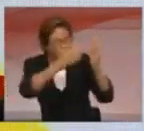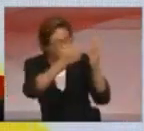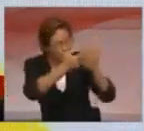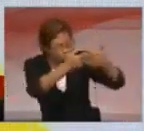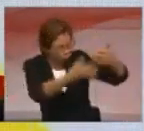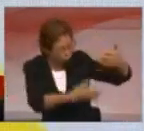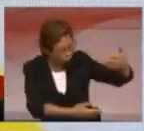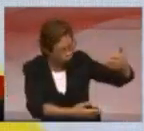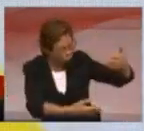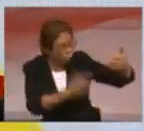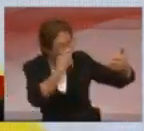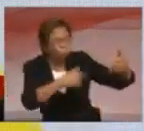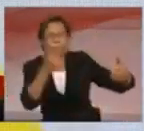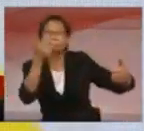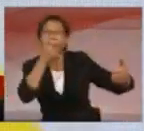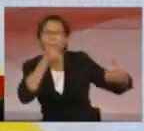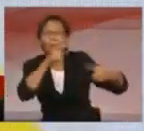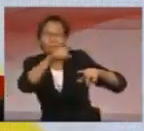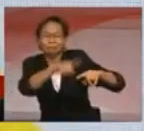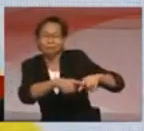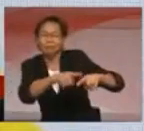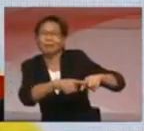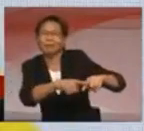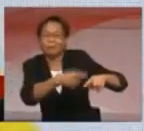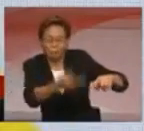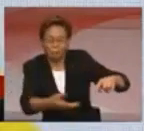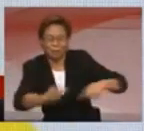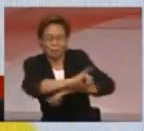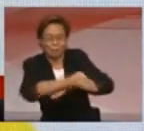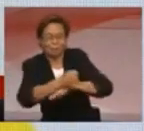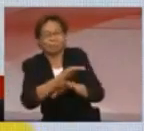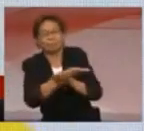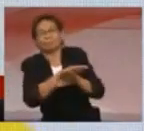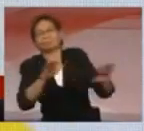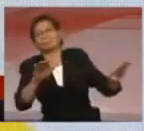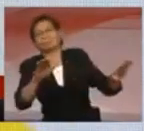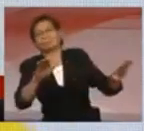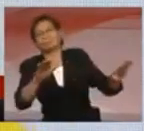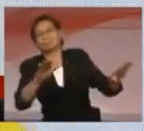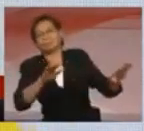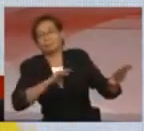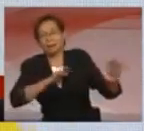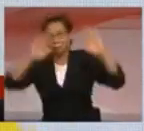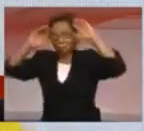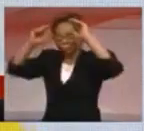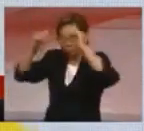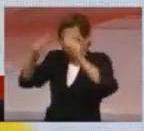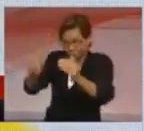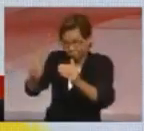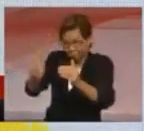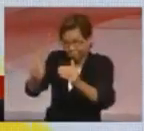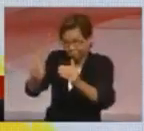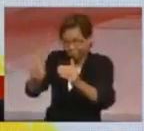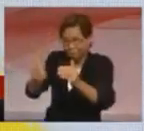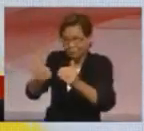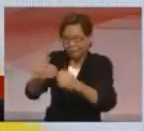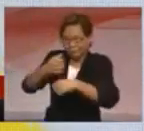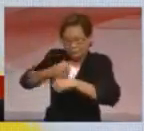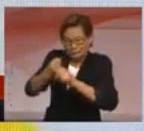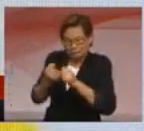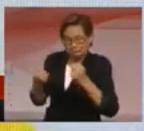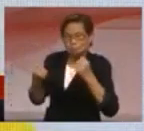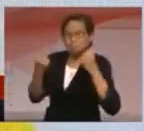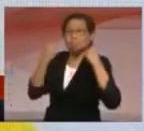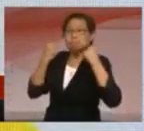mengurangkan kebergantungan kepada produk import dan memberikan keutamaan kepada pembinaan keupayaan